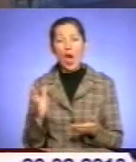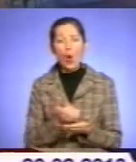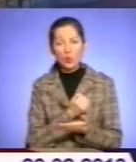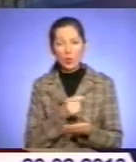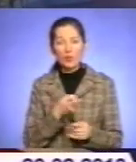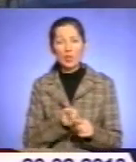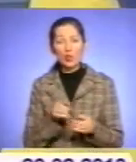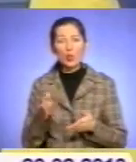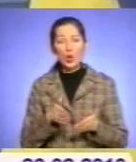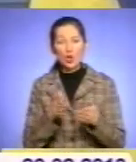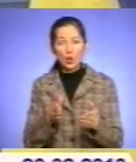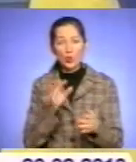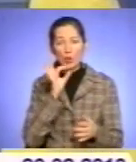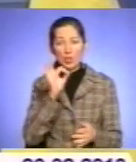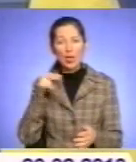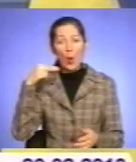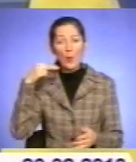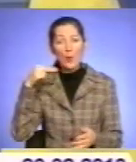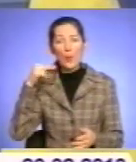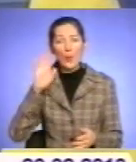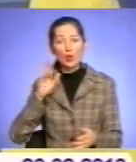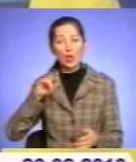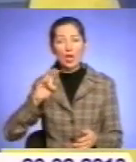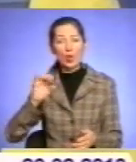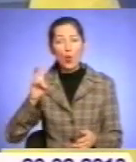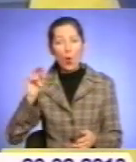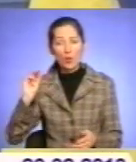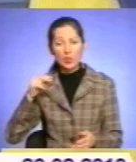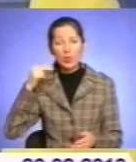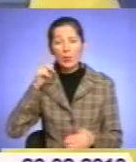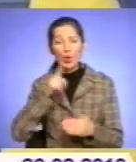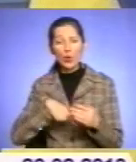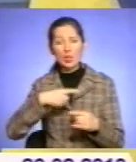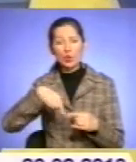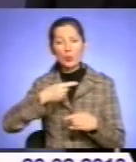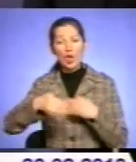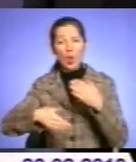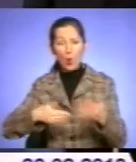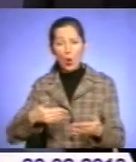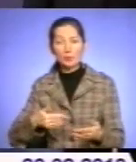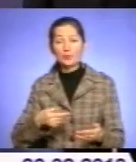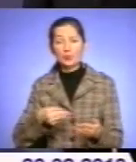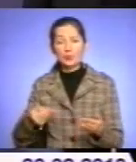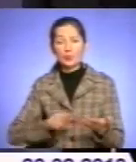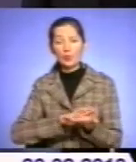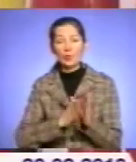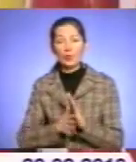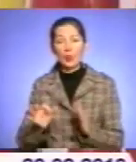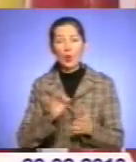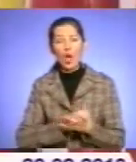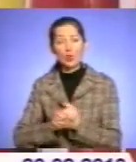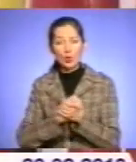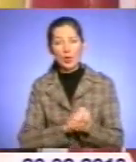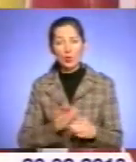наголосив Віктор Янукович, президент переконаний, наступний крок – підписання угоди про асоціацію між Україною та Євросоюзом. І це